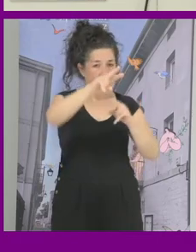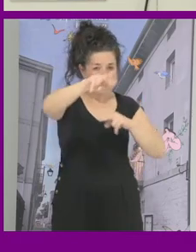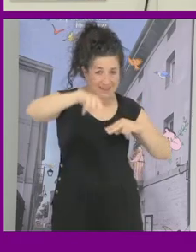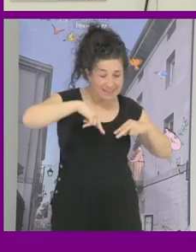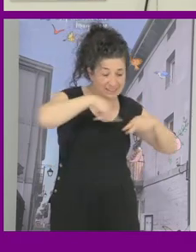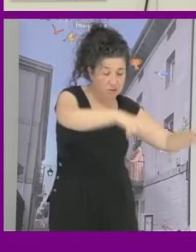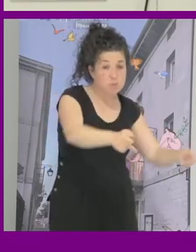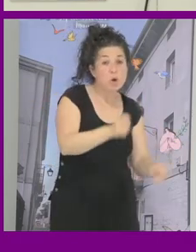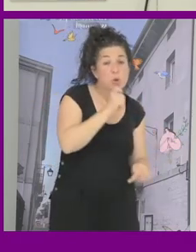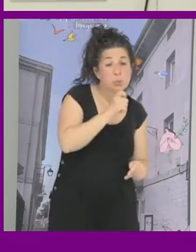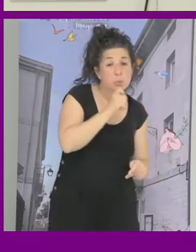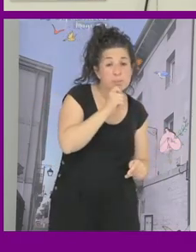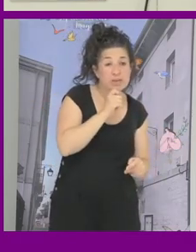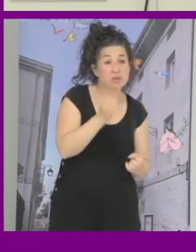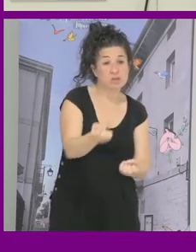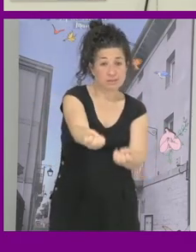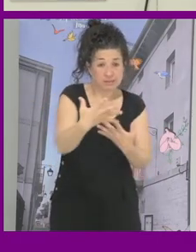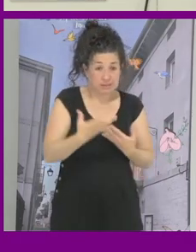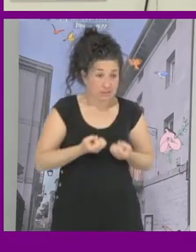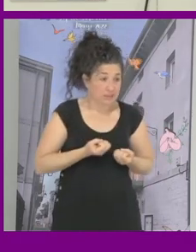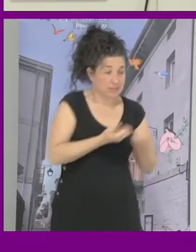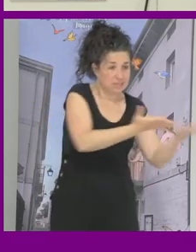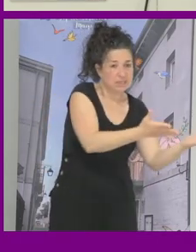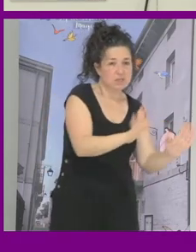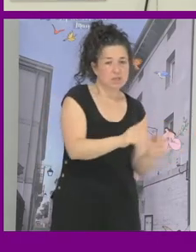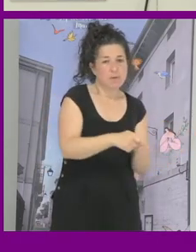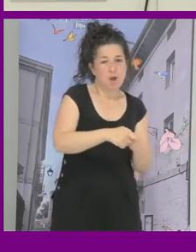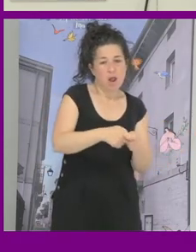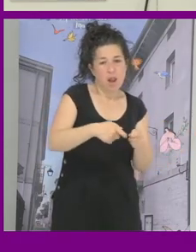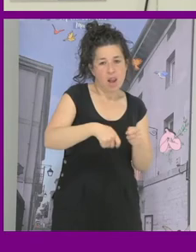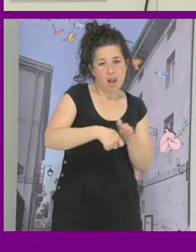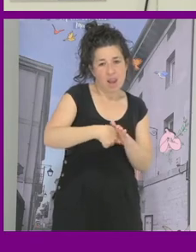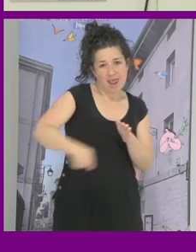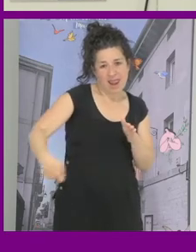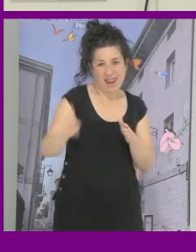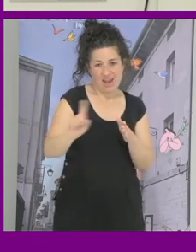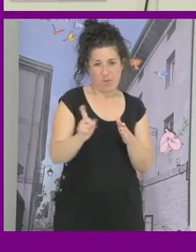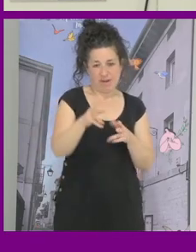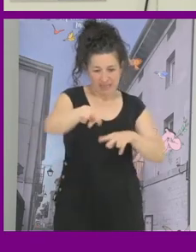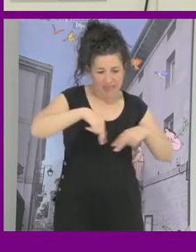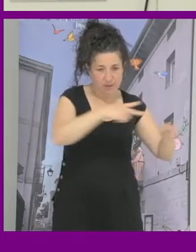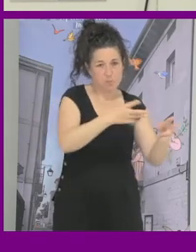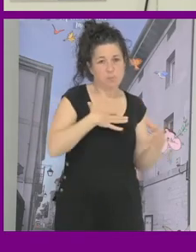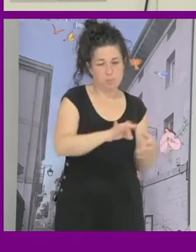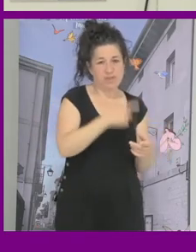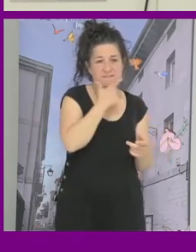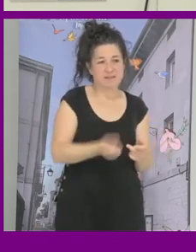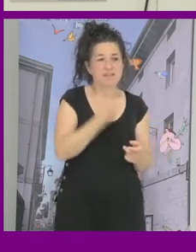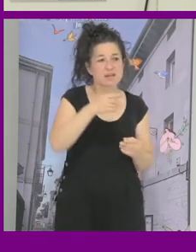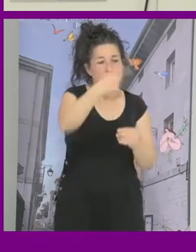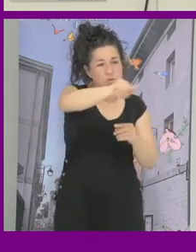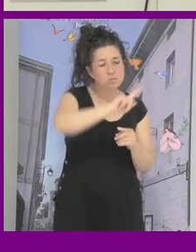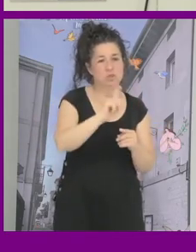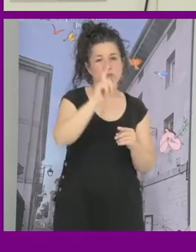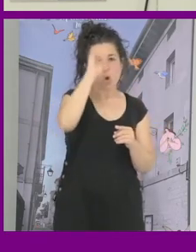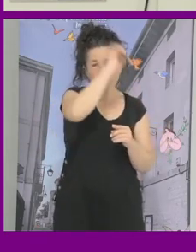mikrofonoa gatik edo nik botatzea berari. Orduan, bueno, pues zuen galderak edo hausnarketak edo iritziak